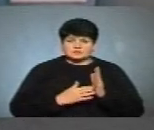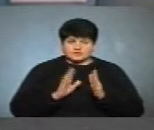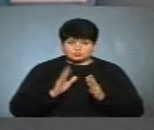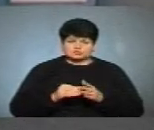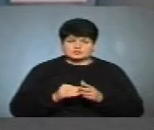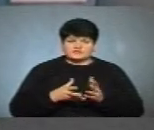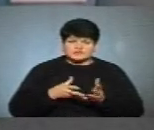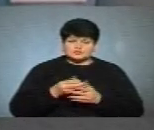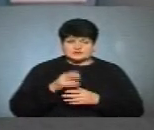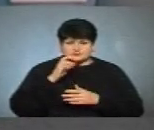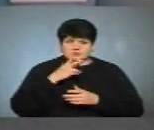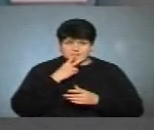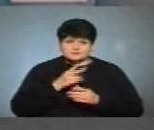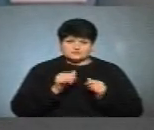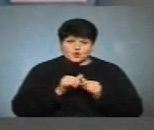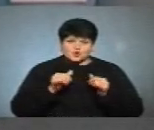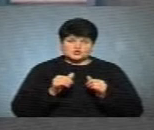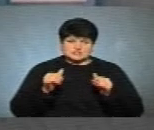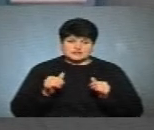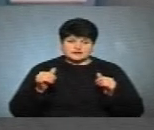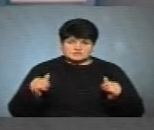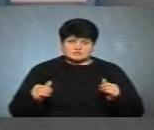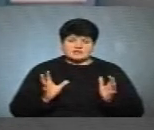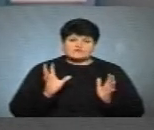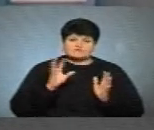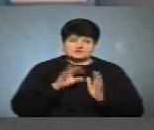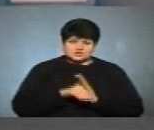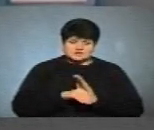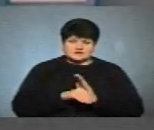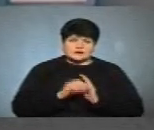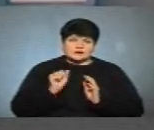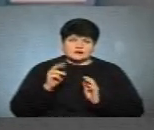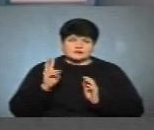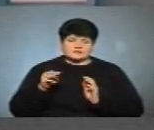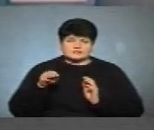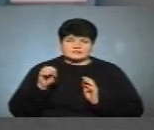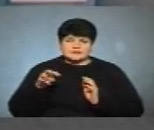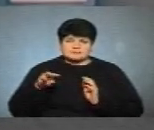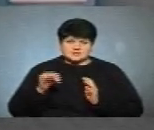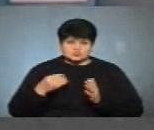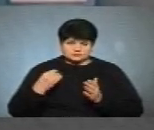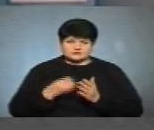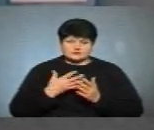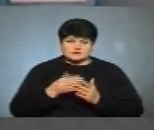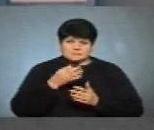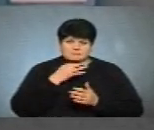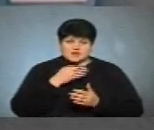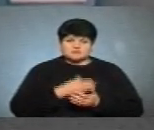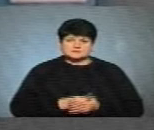Так, так. Ну, ми бачимо, що воно розширюється, навіть в перелік війшла вже Актембра, дороговартісний